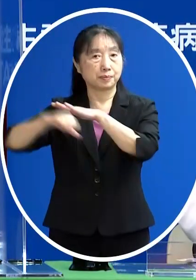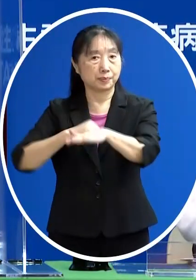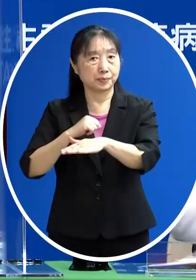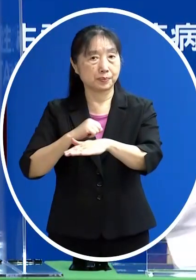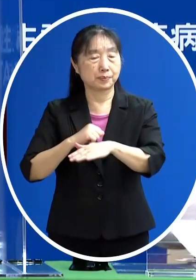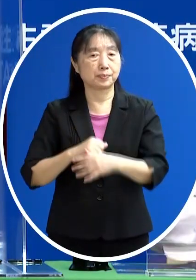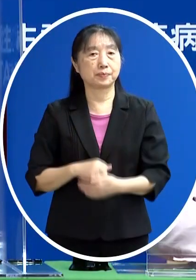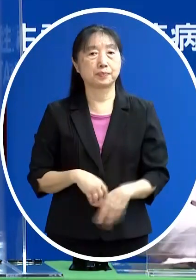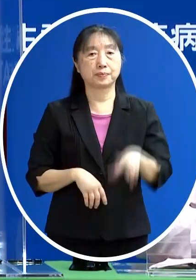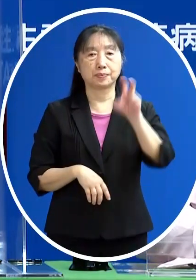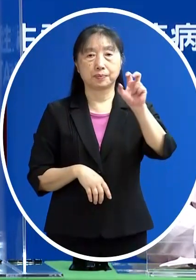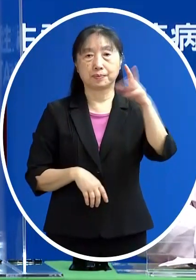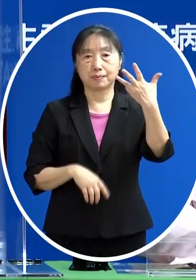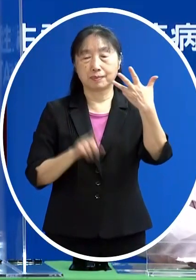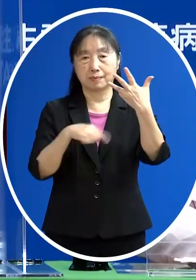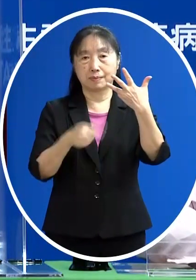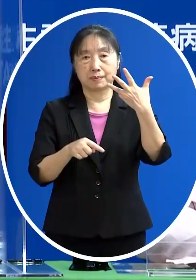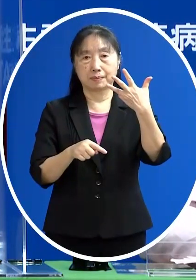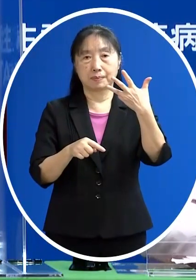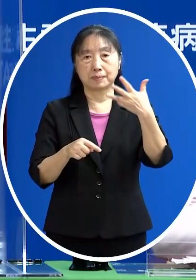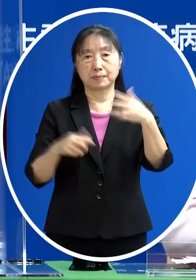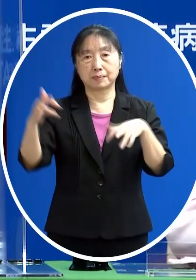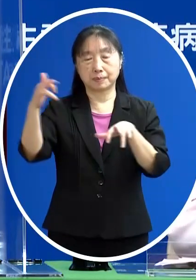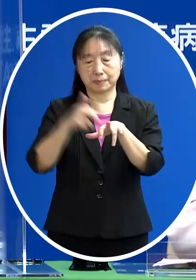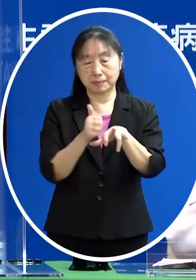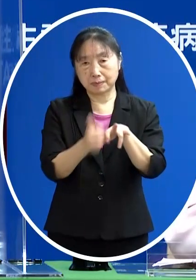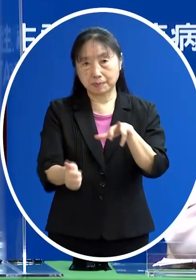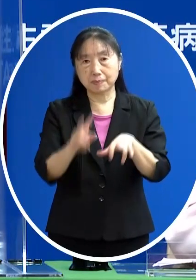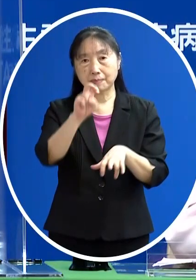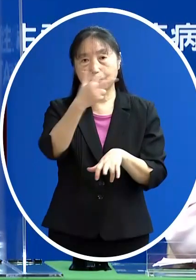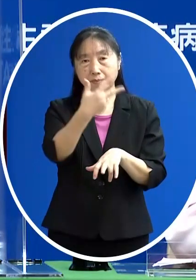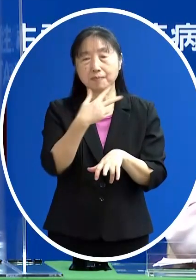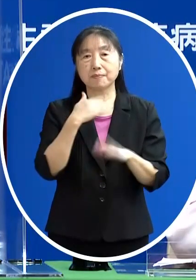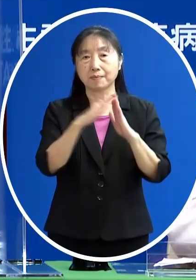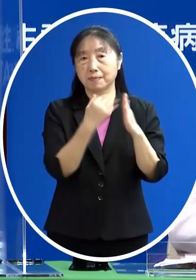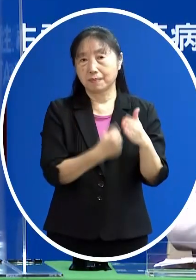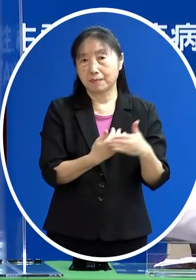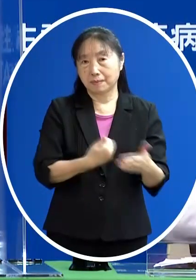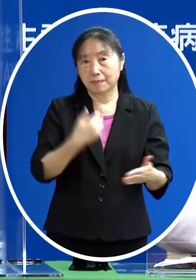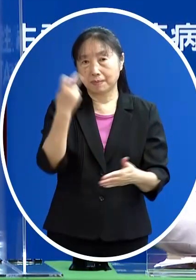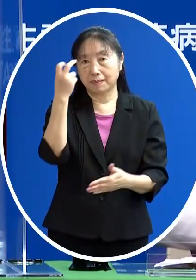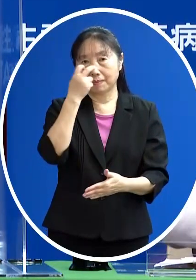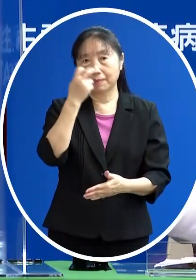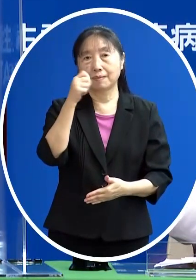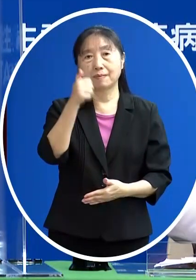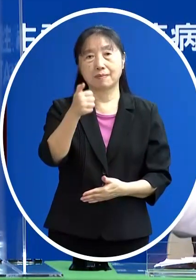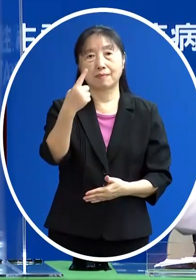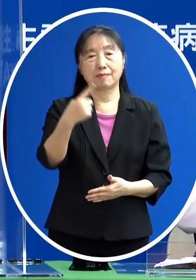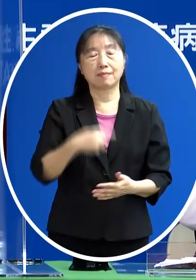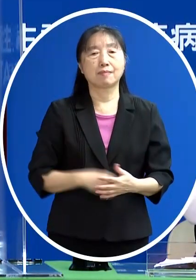的有78例，那落地采检27例，居家检疫采检的51例。